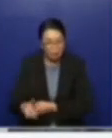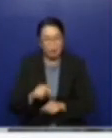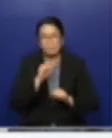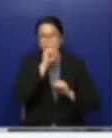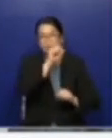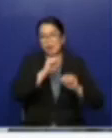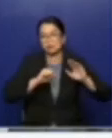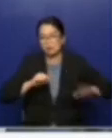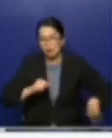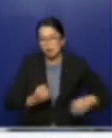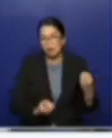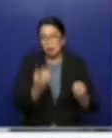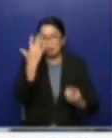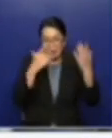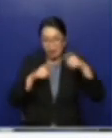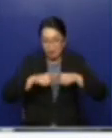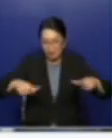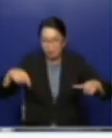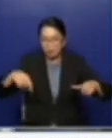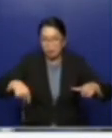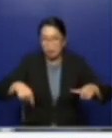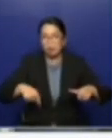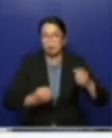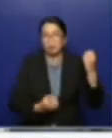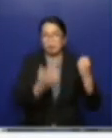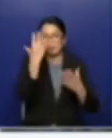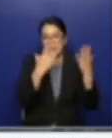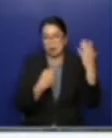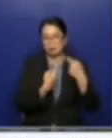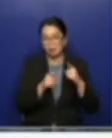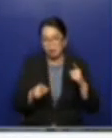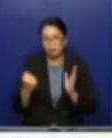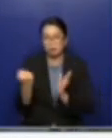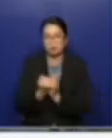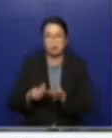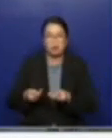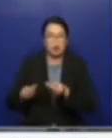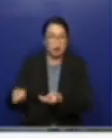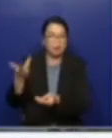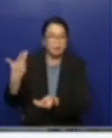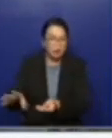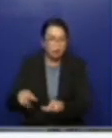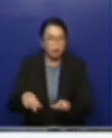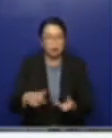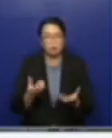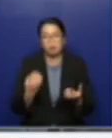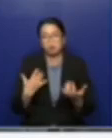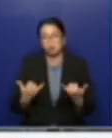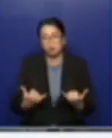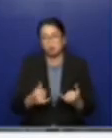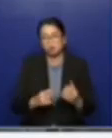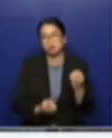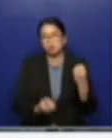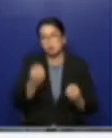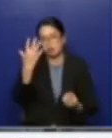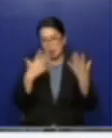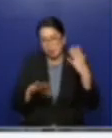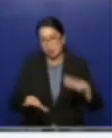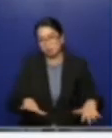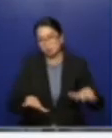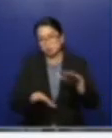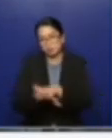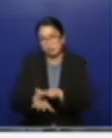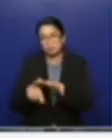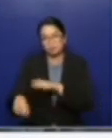เห็นชัดว่าบางจังหวัดนะครับบางอำเภอเราขีดปฏิรูปที่ดินที่ไปอยู่ครอบครองอยู่แน่น